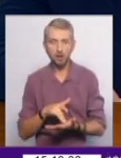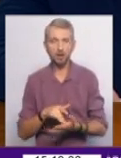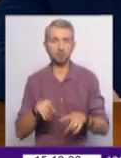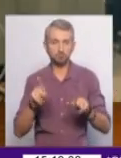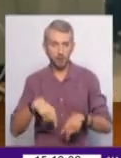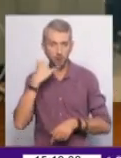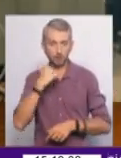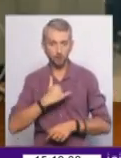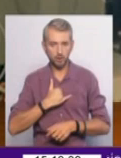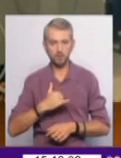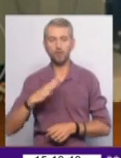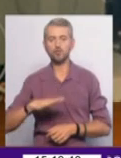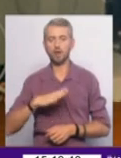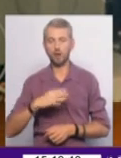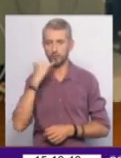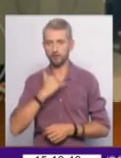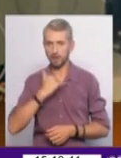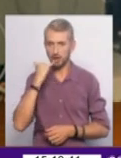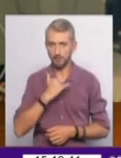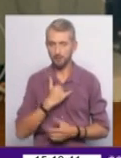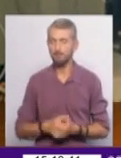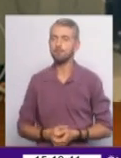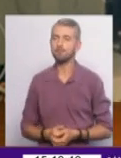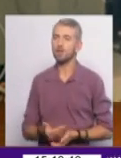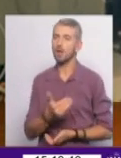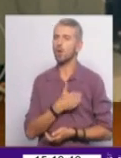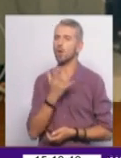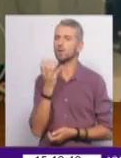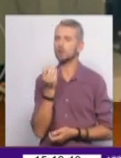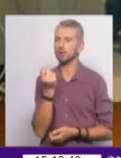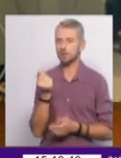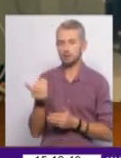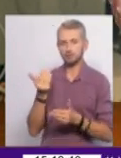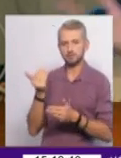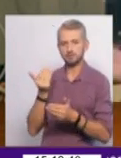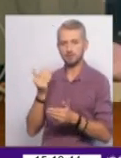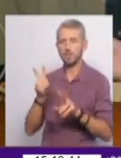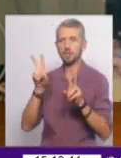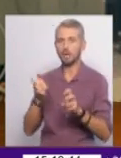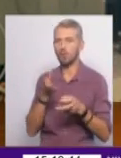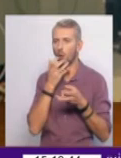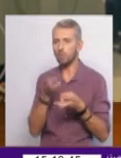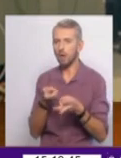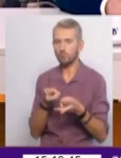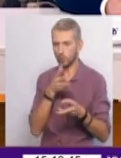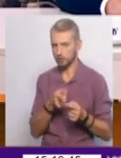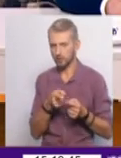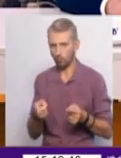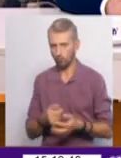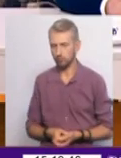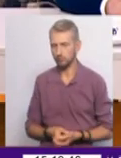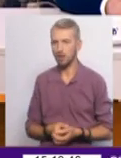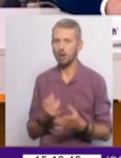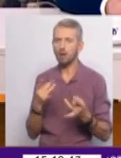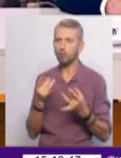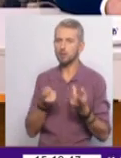само долучайтеся. Ми чекаємо дзвінків. Я, пане Павло, хочу ще трішки повернутися до теми опалювального сезону. Розкажіть ті